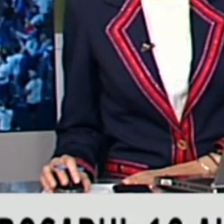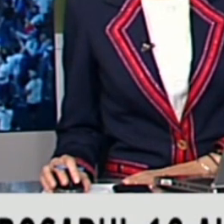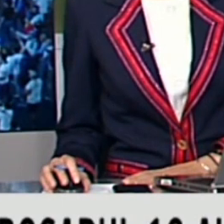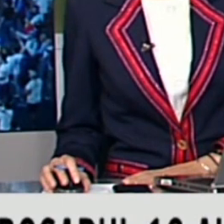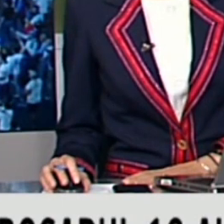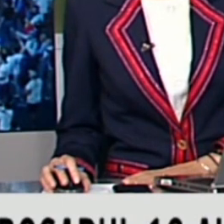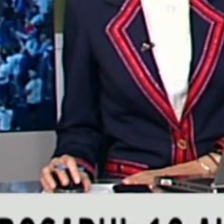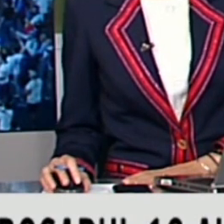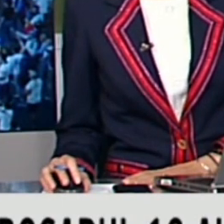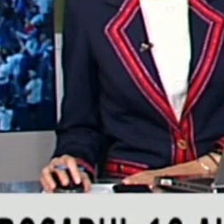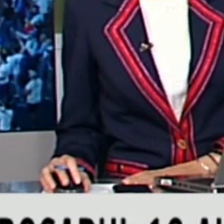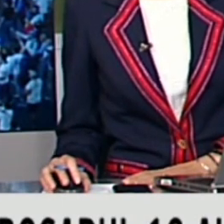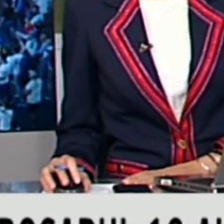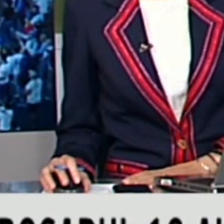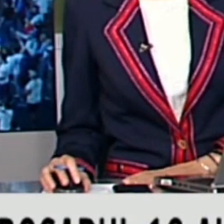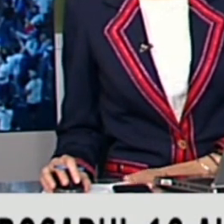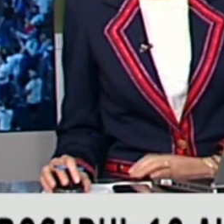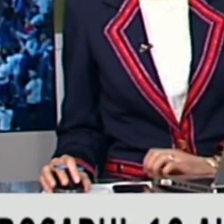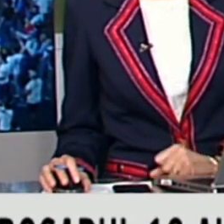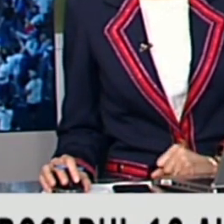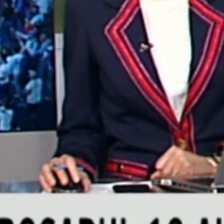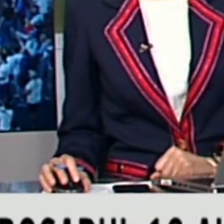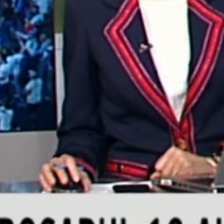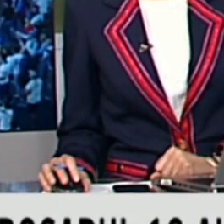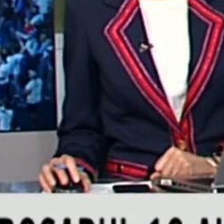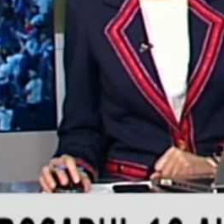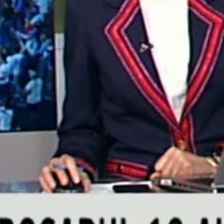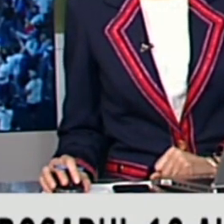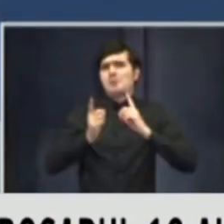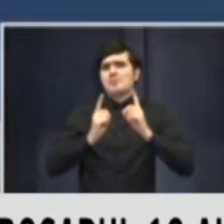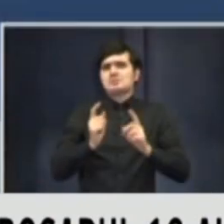Tribunalul București a respins definitiv cererea de redeschidere.